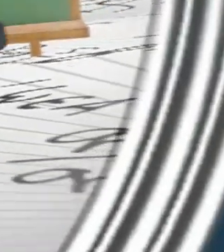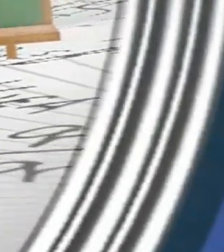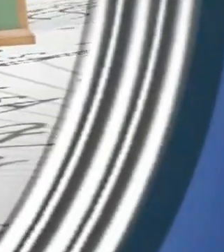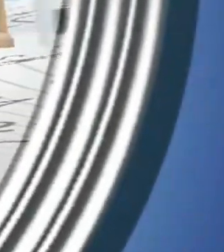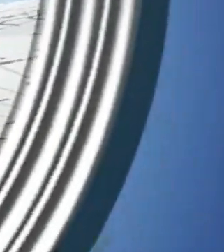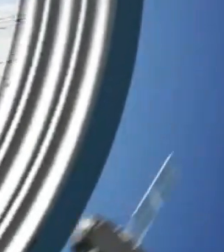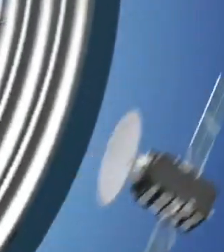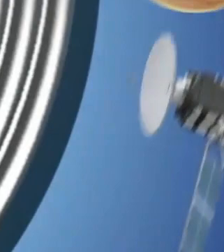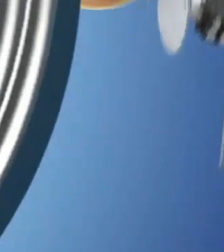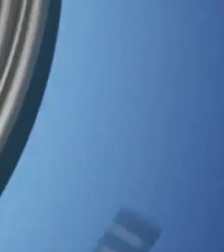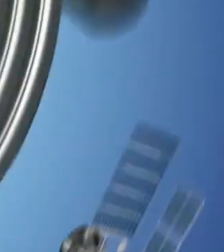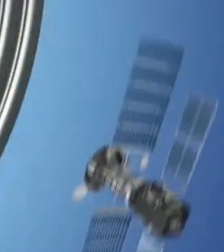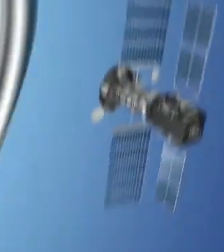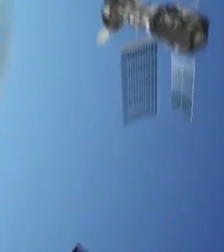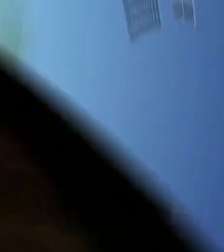Muzica